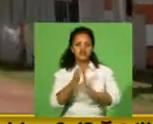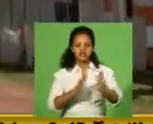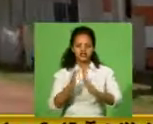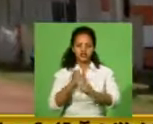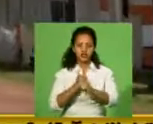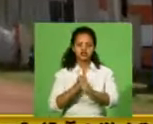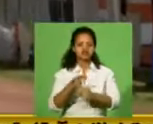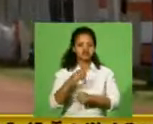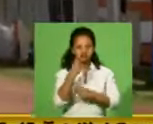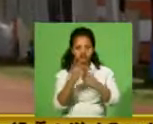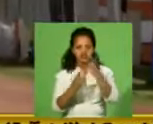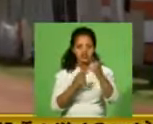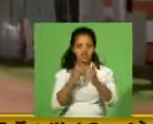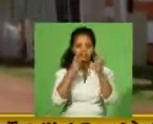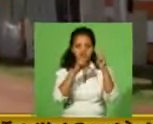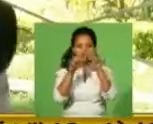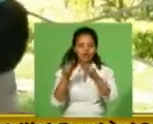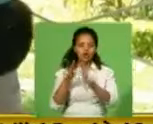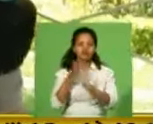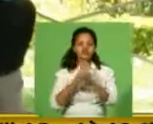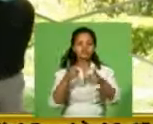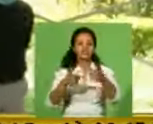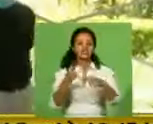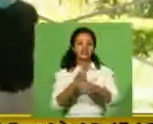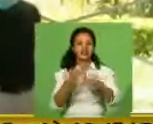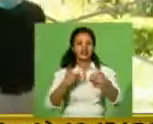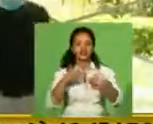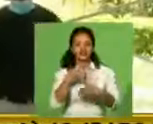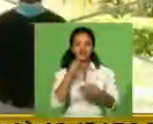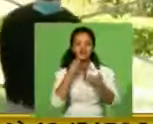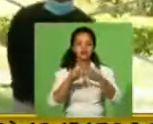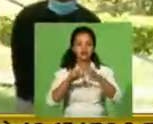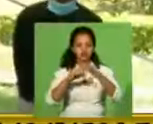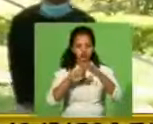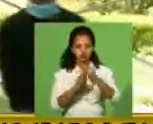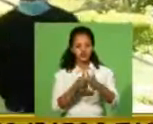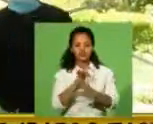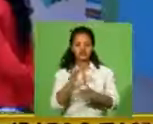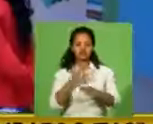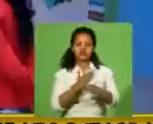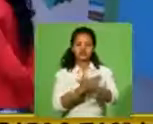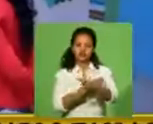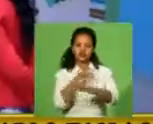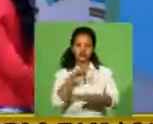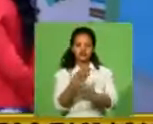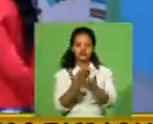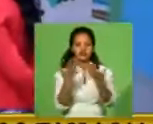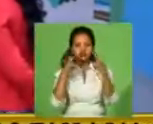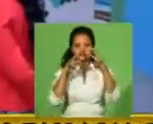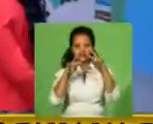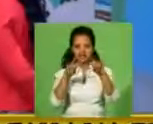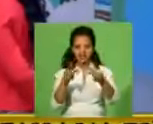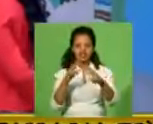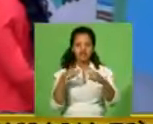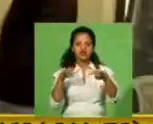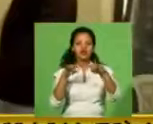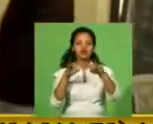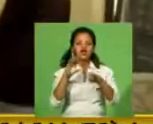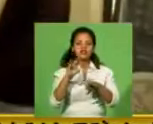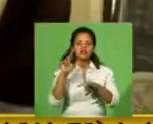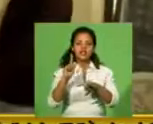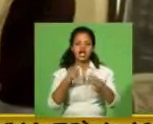ስራዎችን ተዘዋውሮ ተመልክቷል። በመልከታውም በክንውን ሂደት በተግባር ያሉና መልካም ጅምሮች እንዲሁም መሻሻል ያለባቸው ጉዳዮች በተመለከተ ለዞኑ የካቢኔ